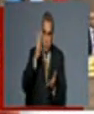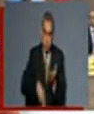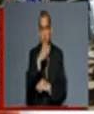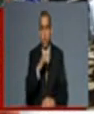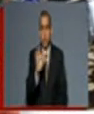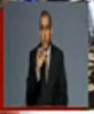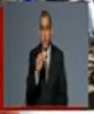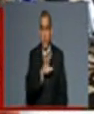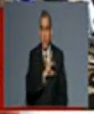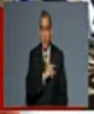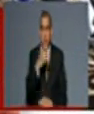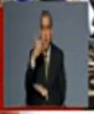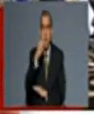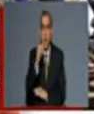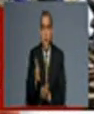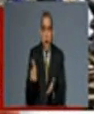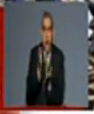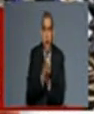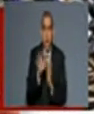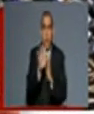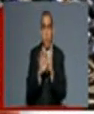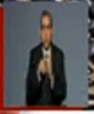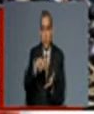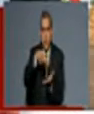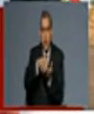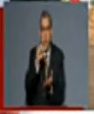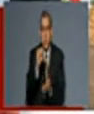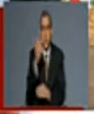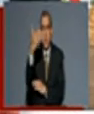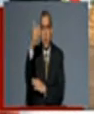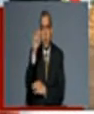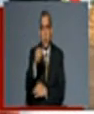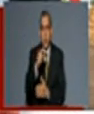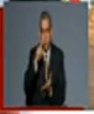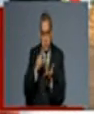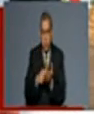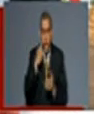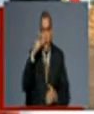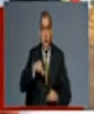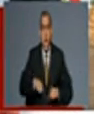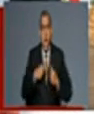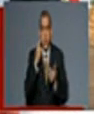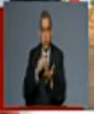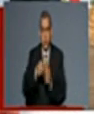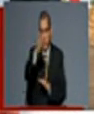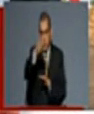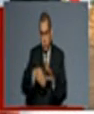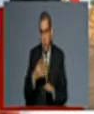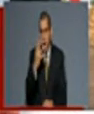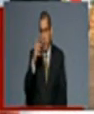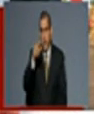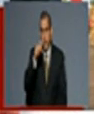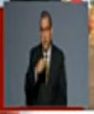طويل، محتاجه نعرف الاليات اللي بيشتغل بيها وليه هو بينتصر في الوقت ده. بالظبط. فبالتالي دي نقطه مهمه